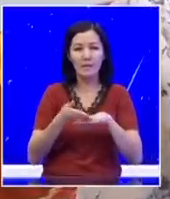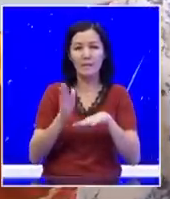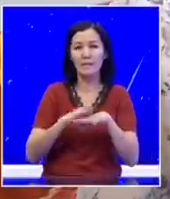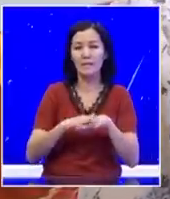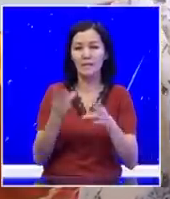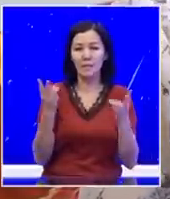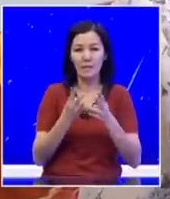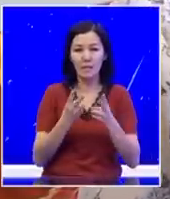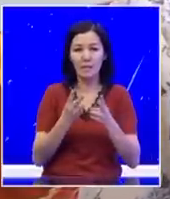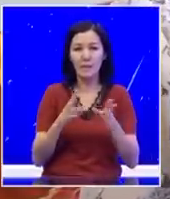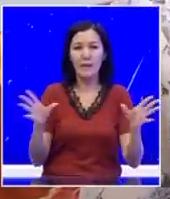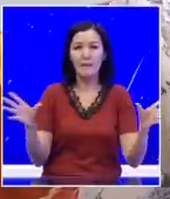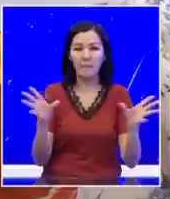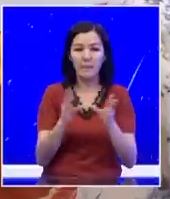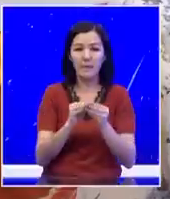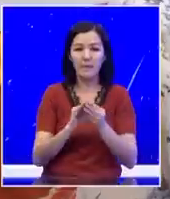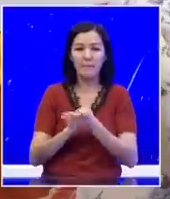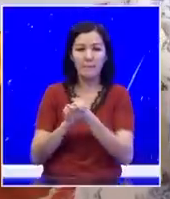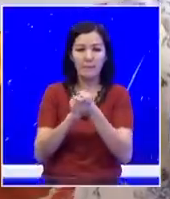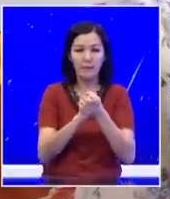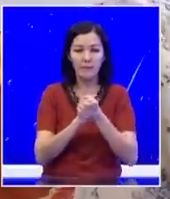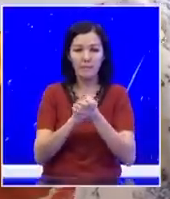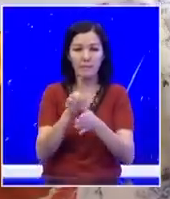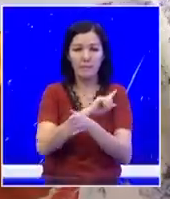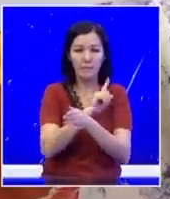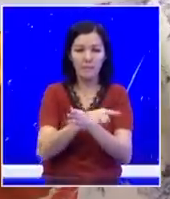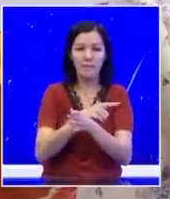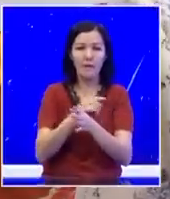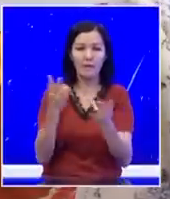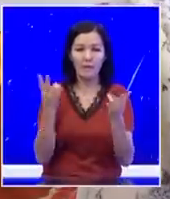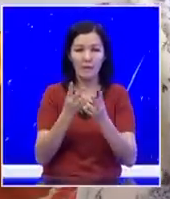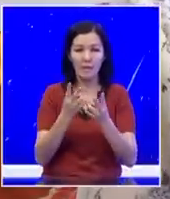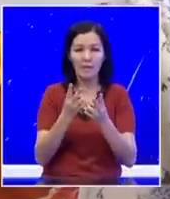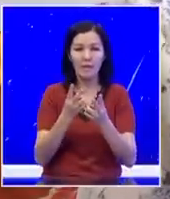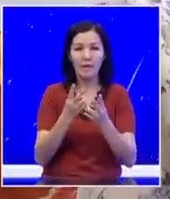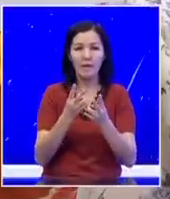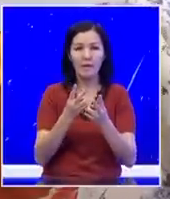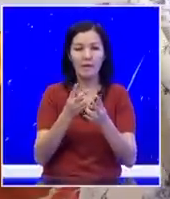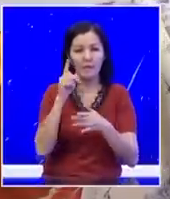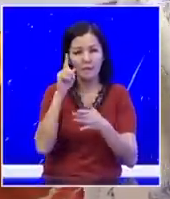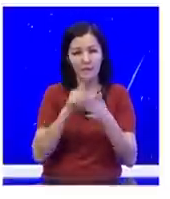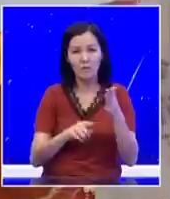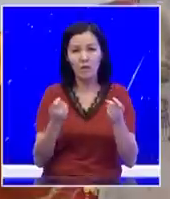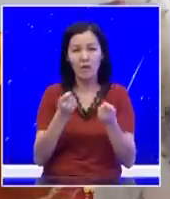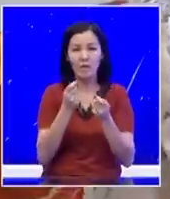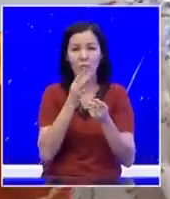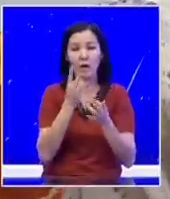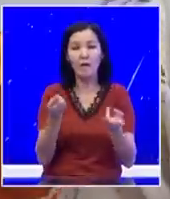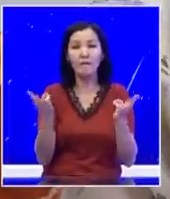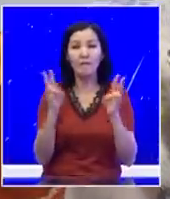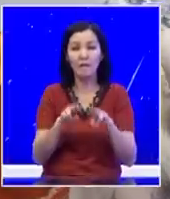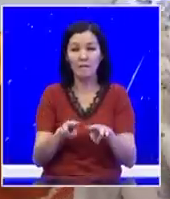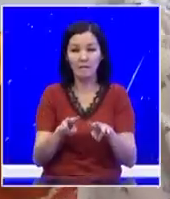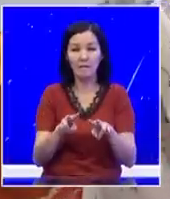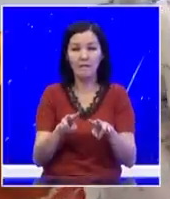бастаны, бір жеңнен бас шығарып, жең шығарып, бәріне көну керек, аз уақыт қалды ғой енді. Бәріне енді